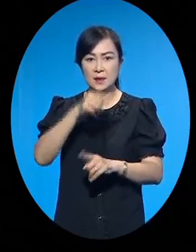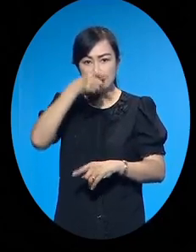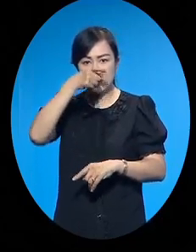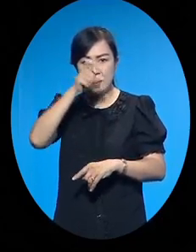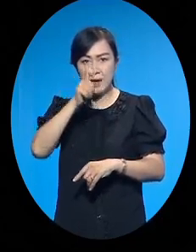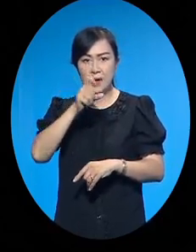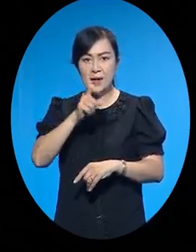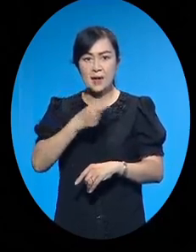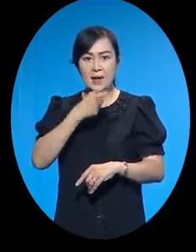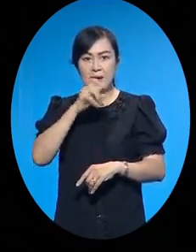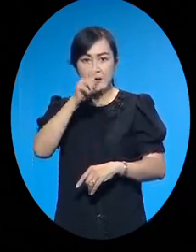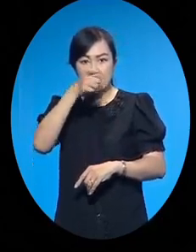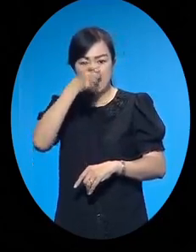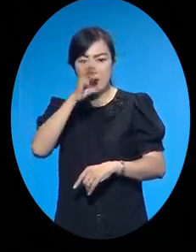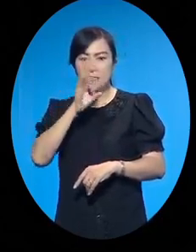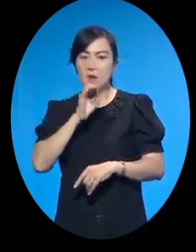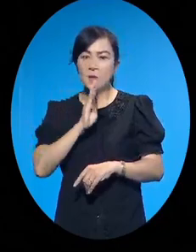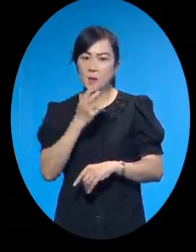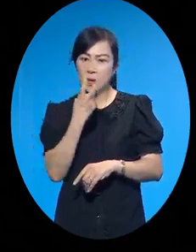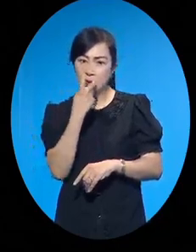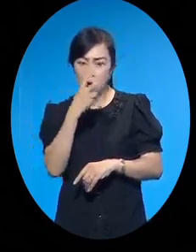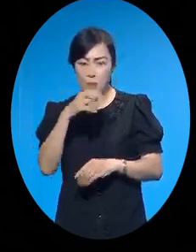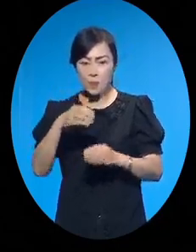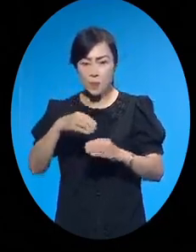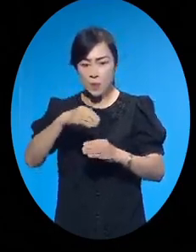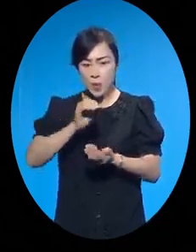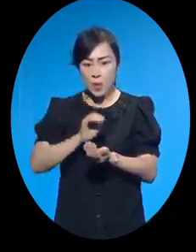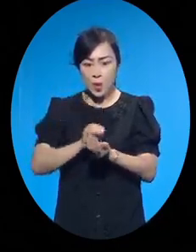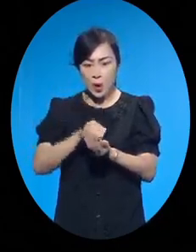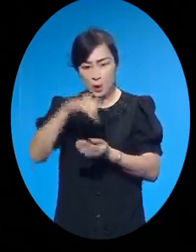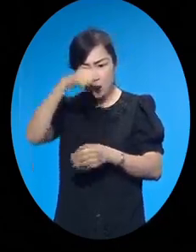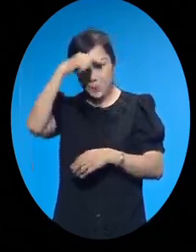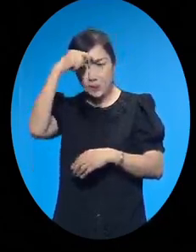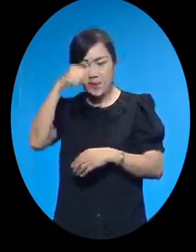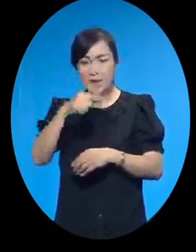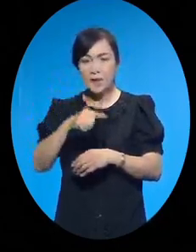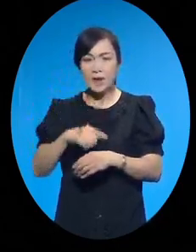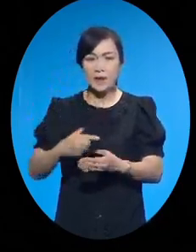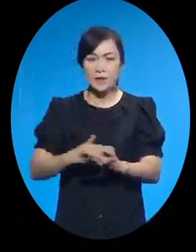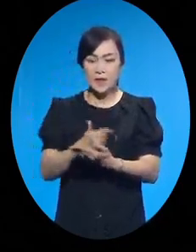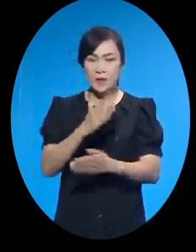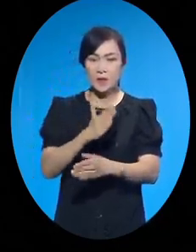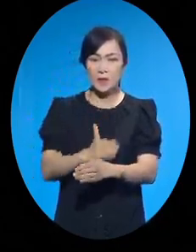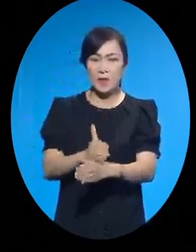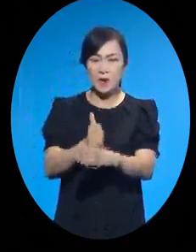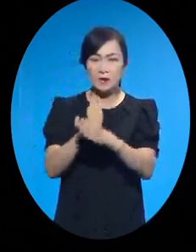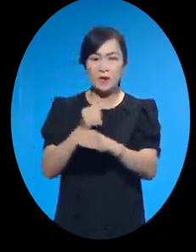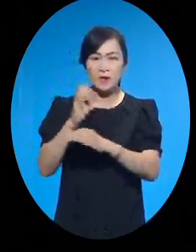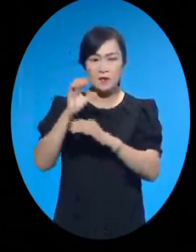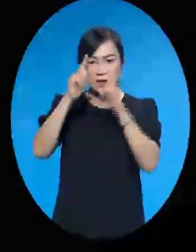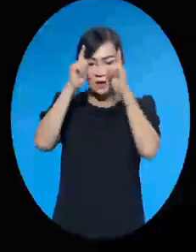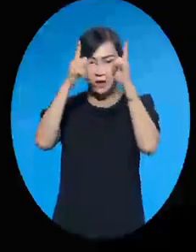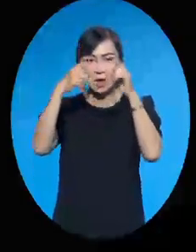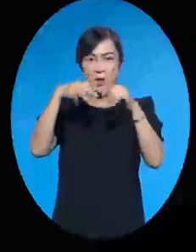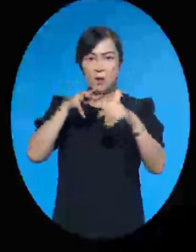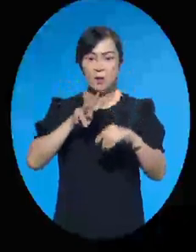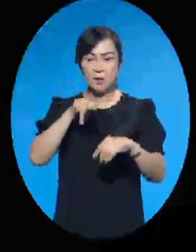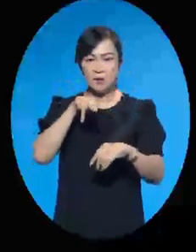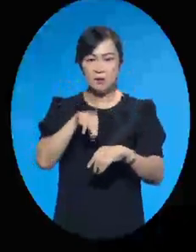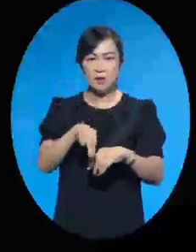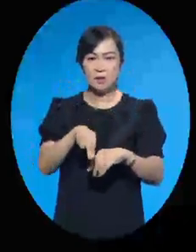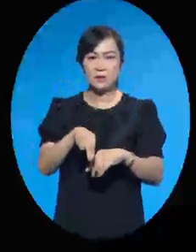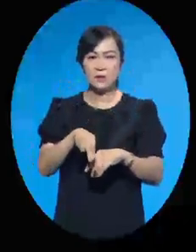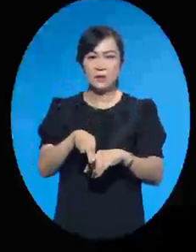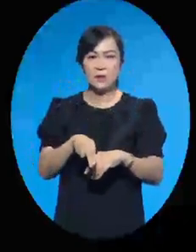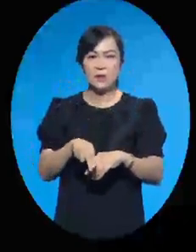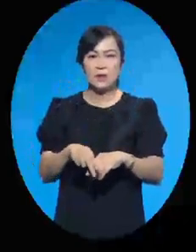Nga, Ủy ban điều tra Nga thông báo đã tìm thấy hộp đen, đồ vật và những tài liệu cần thiết của máy bay được cho là chở lãnh đạo Wagner Yevgeny